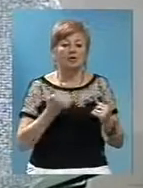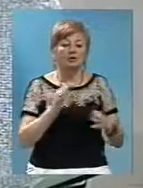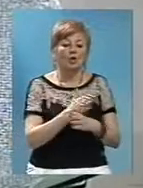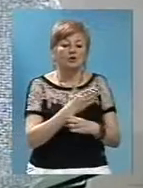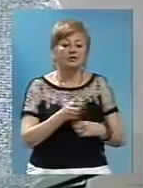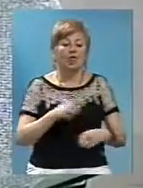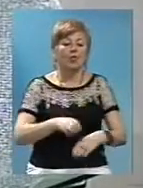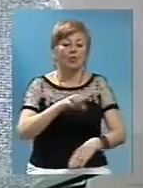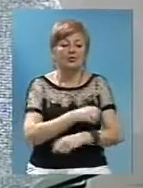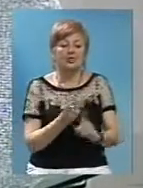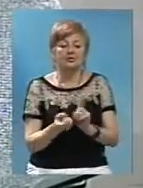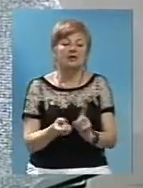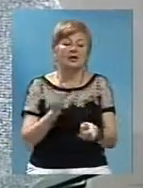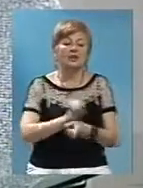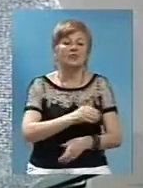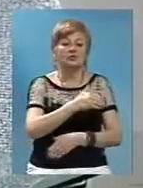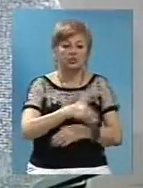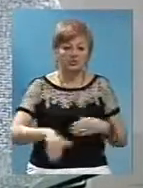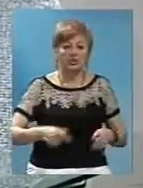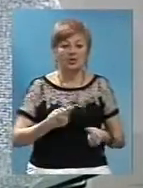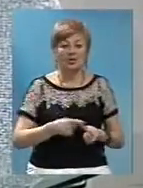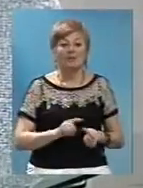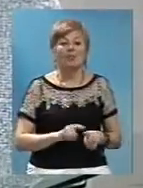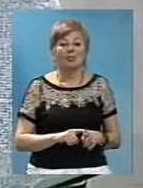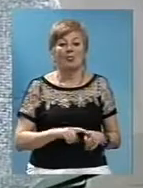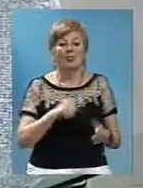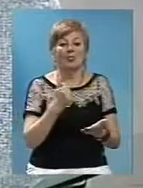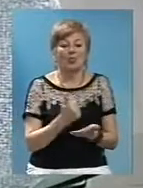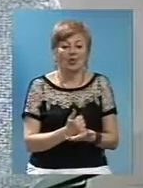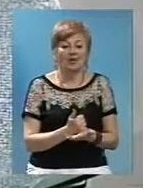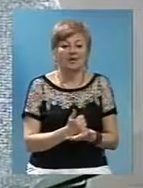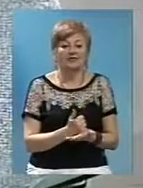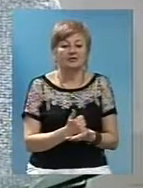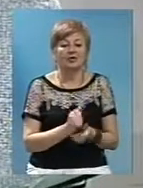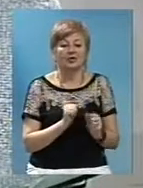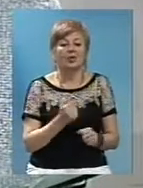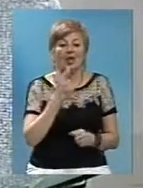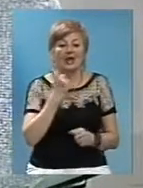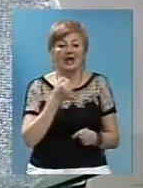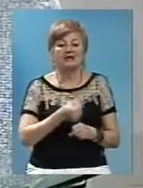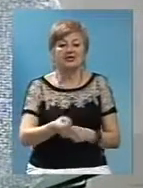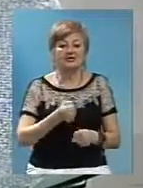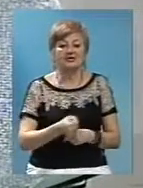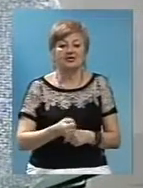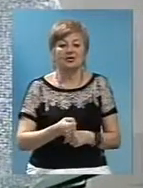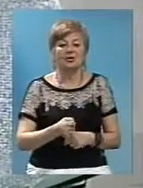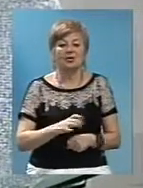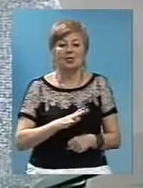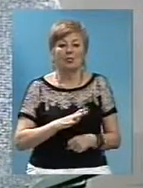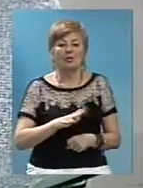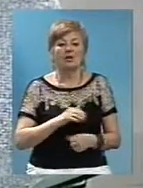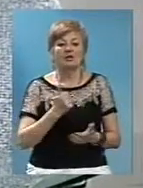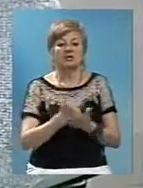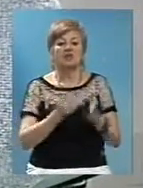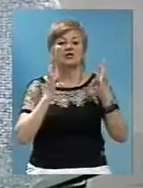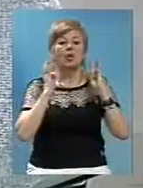декомунізації перейменування. Ну і ми не зачепили найголовнішого героя Червоного терора, іменем якого у нас названий був не лише головний проспект,